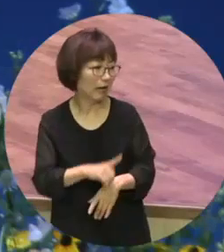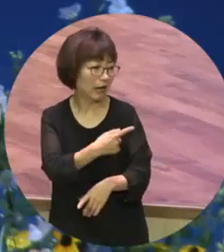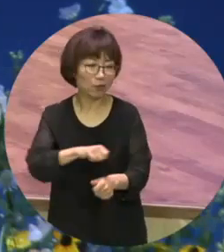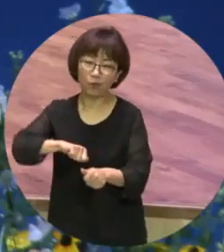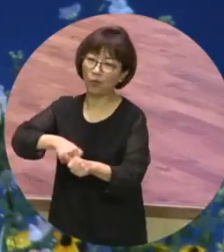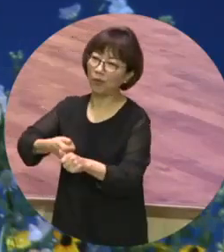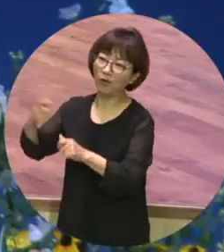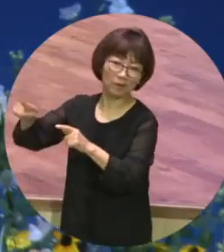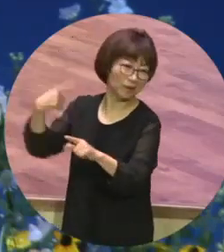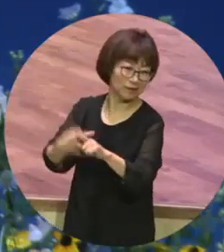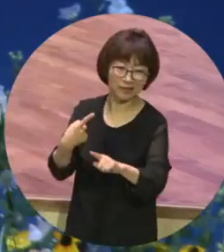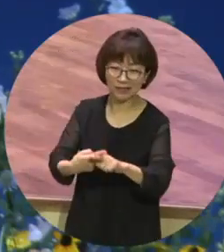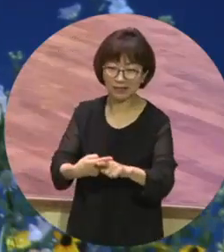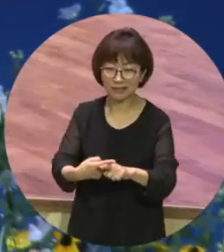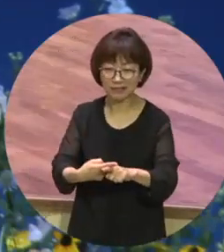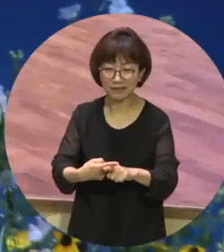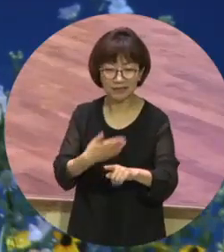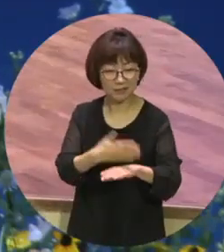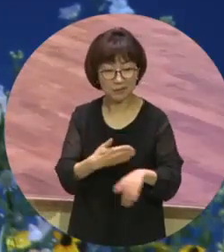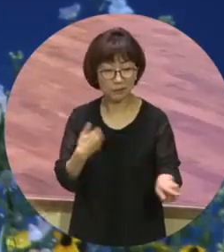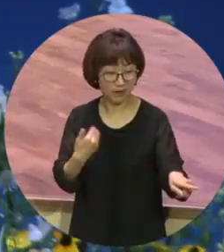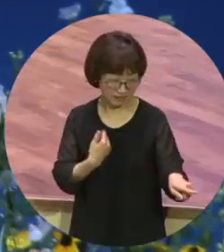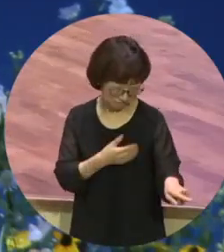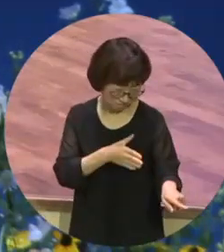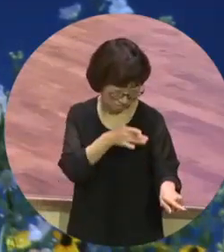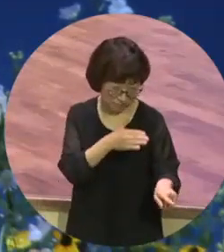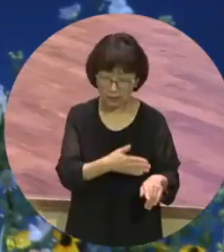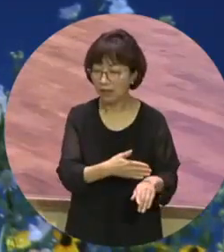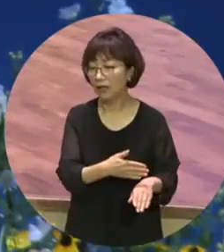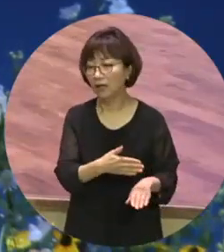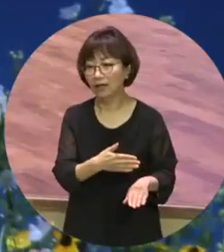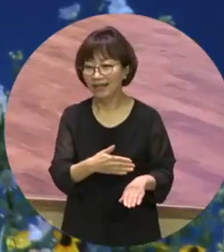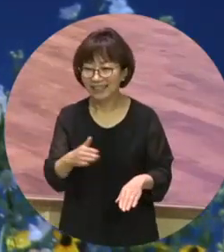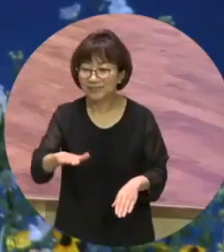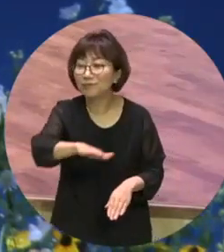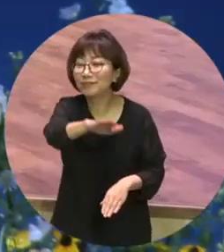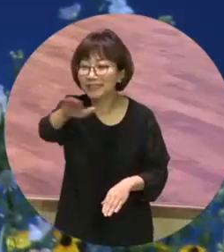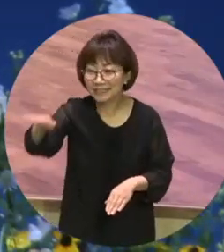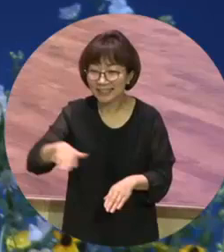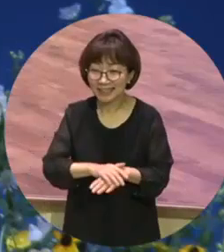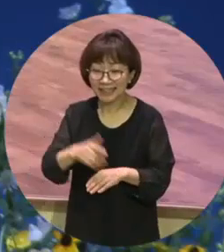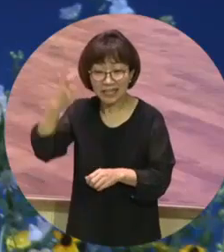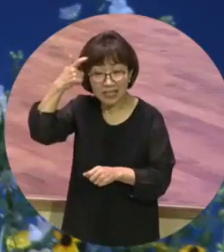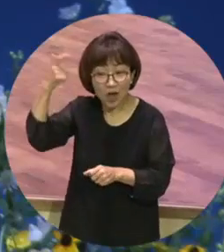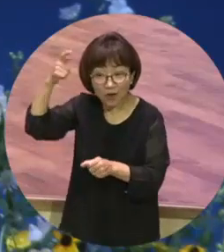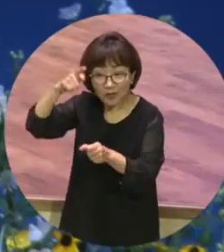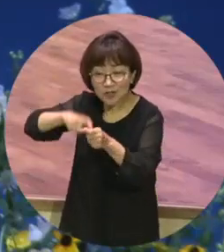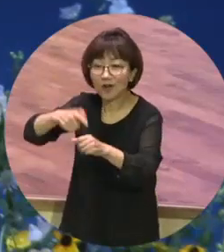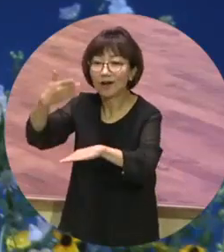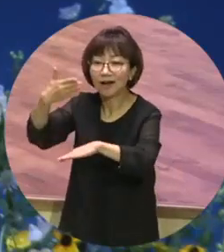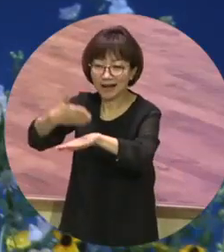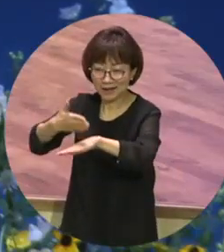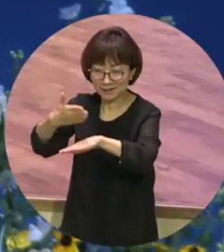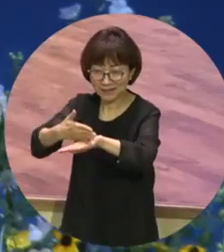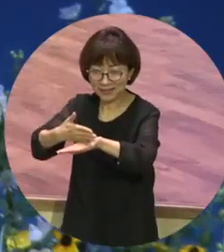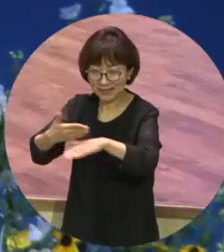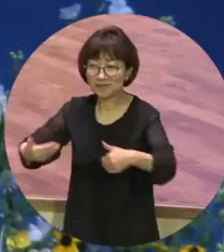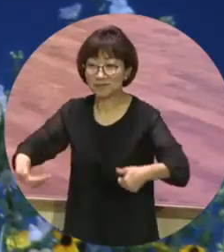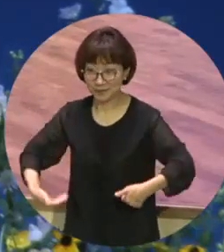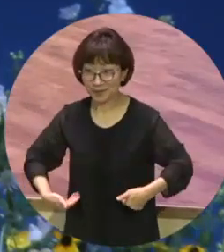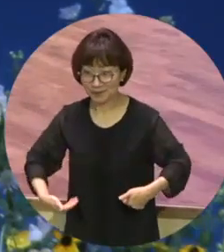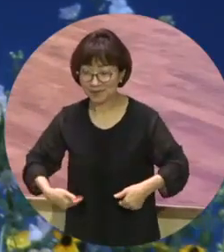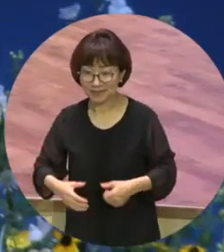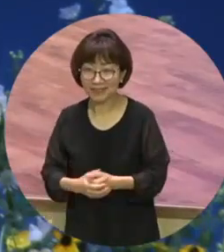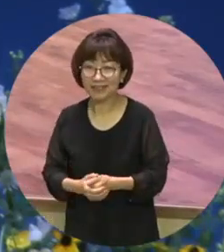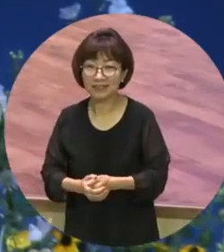얘기. 우리의 영적인 삶의 감사가 사라지면 뭐요? 적색경보 울린